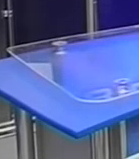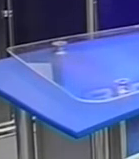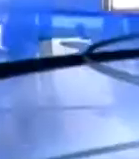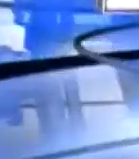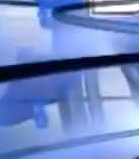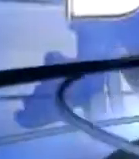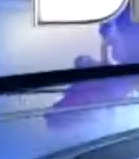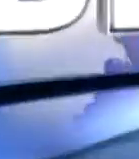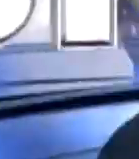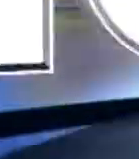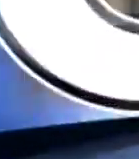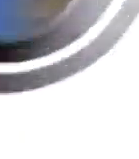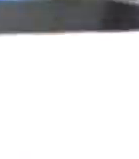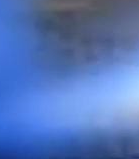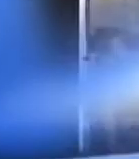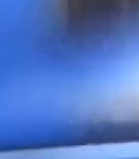дня.